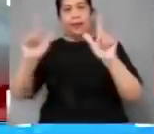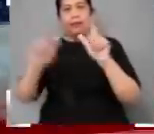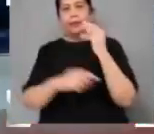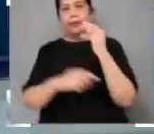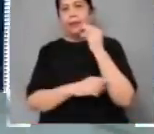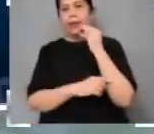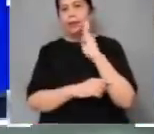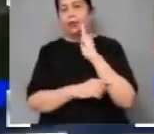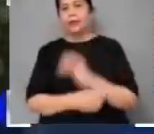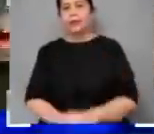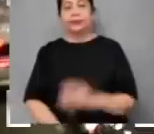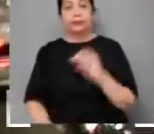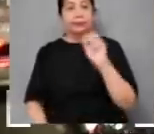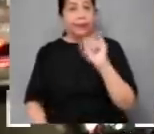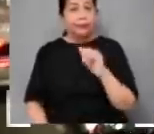Mai!